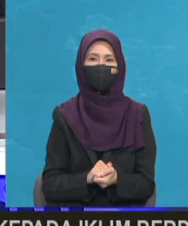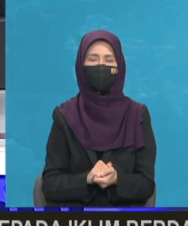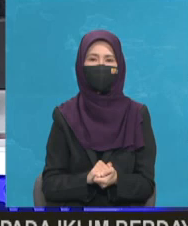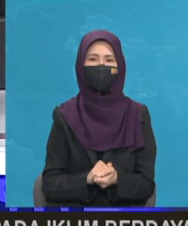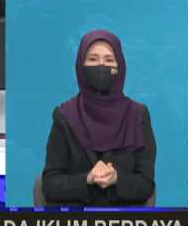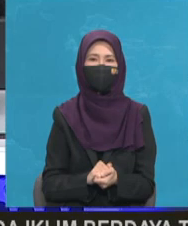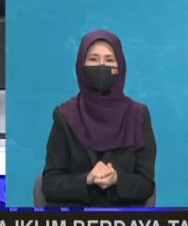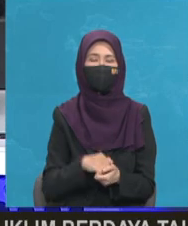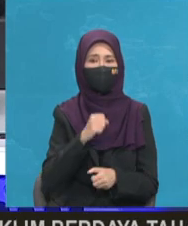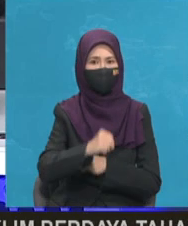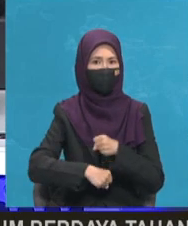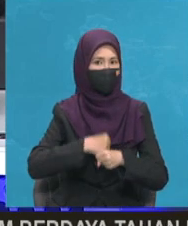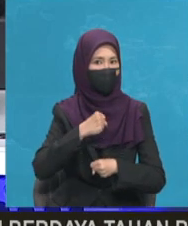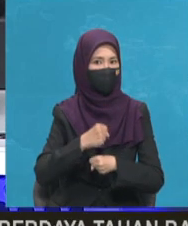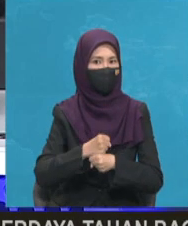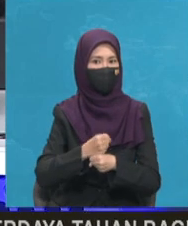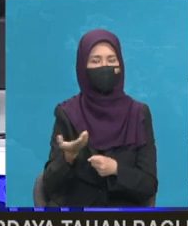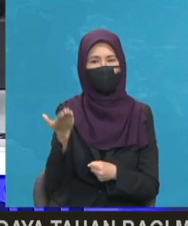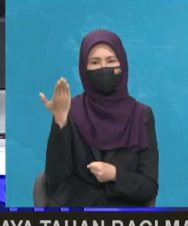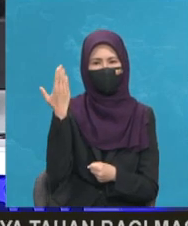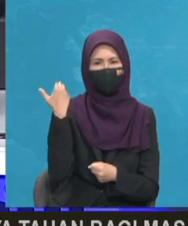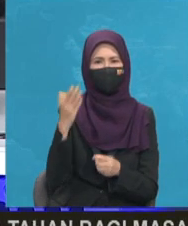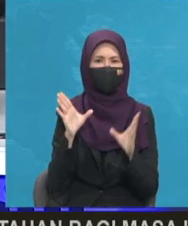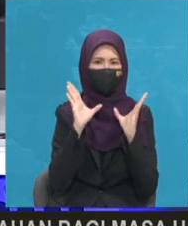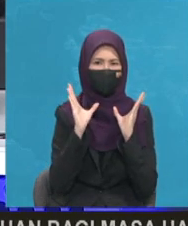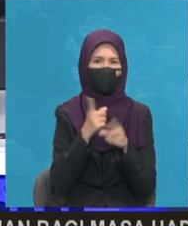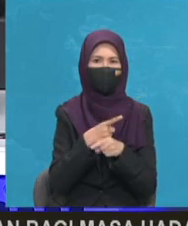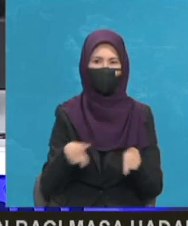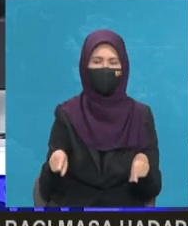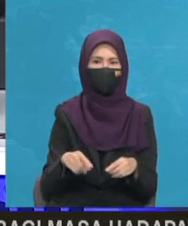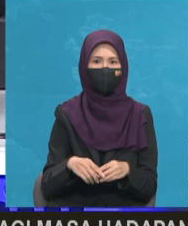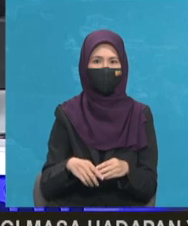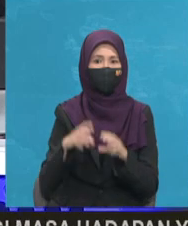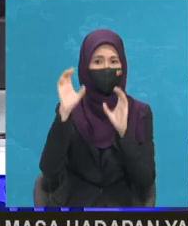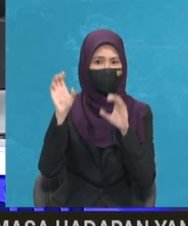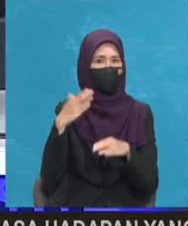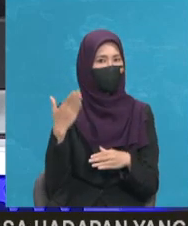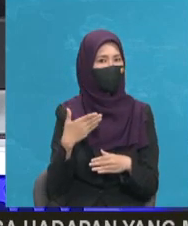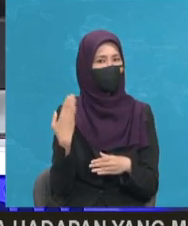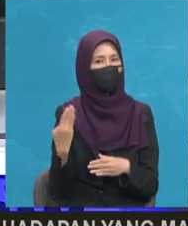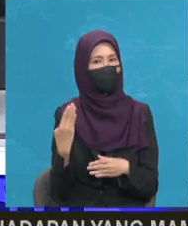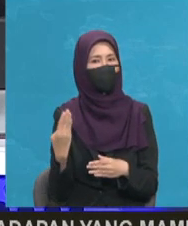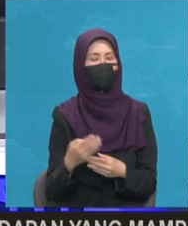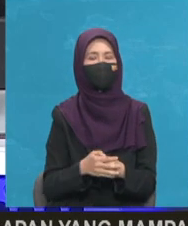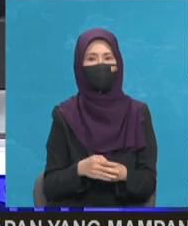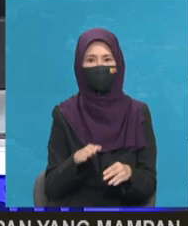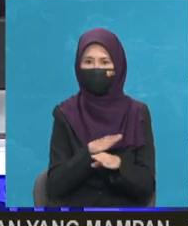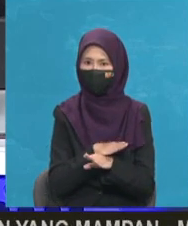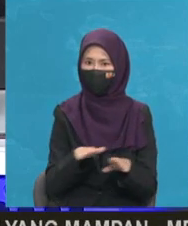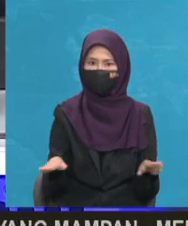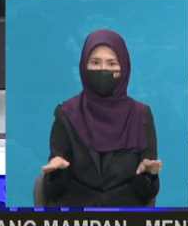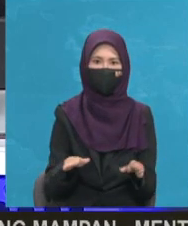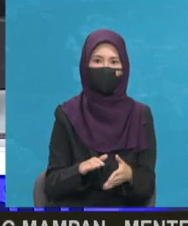Hai sejak tahun lalu negara Brunei Darussalam menikmati quality udara yang baik dengan dada kejadian Cirebon tak sembarang telah berlaku